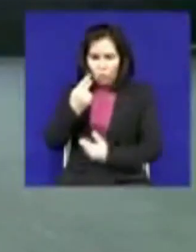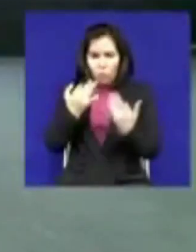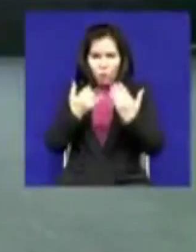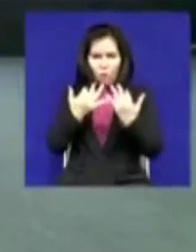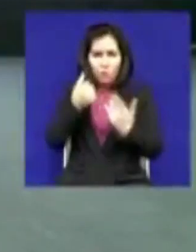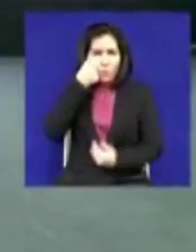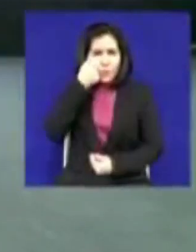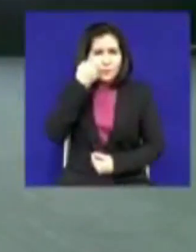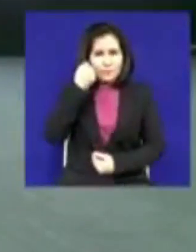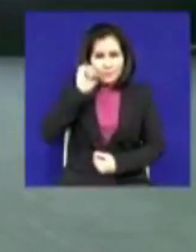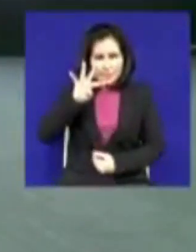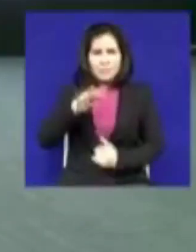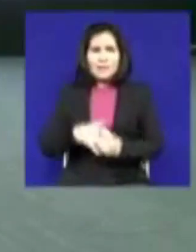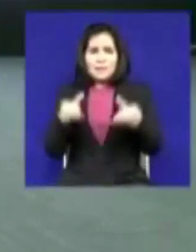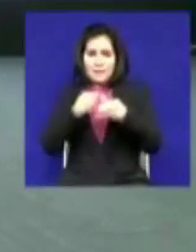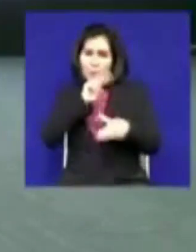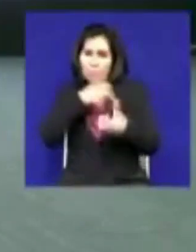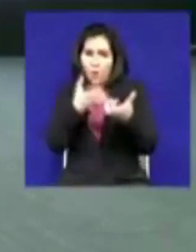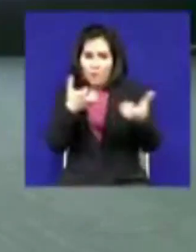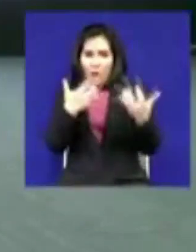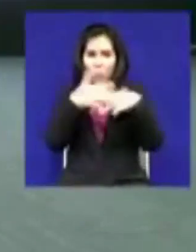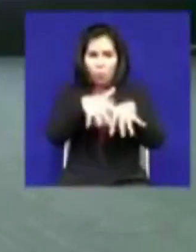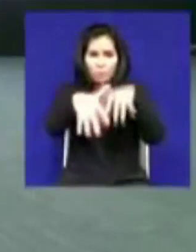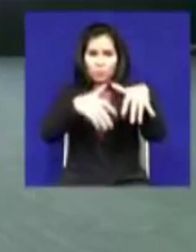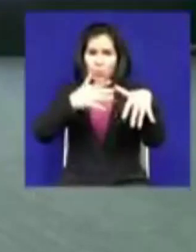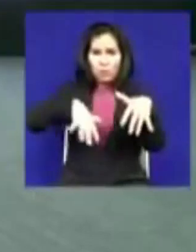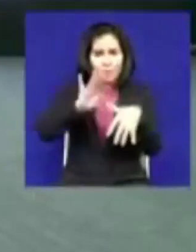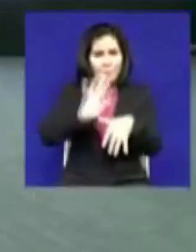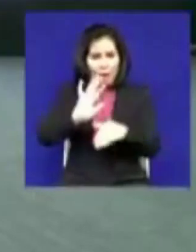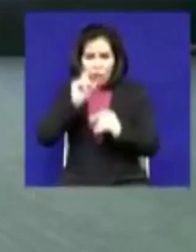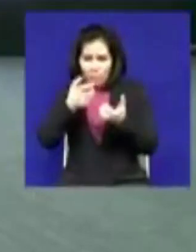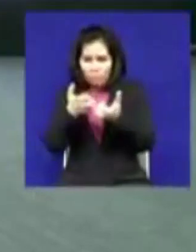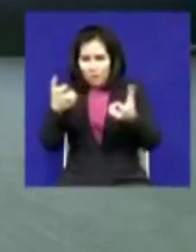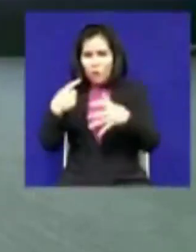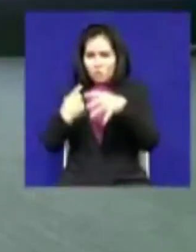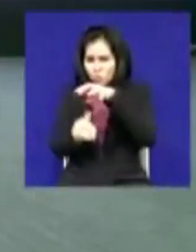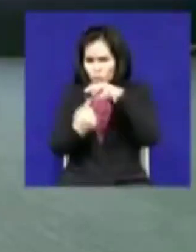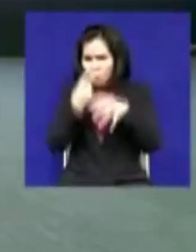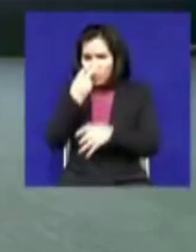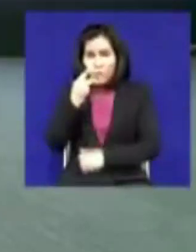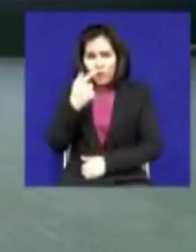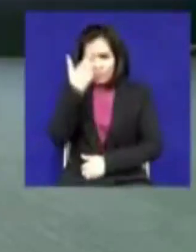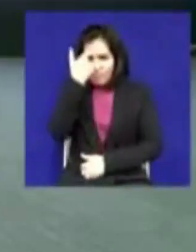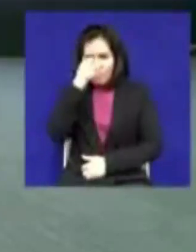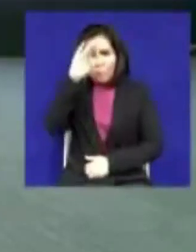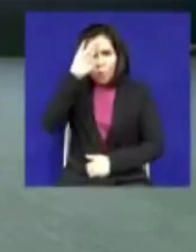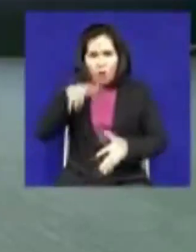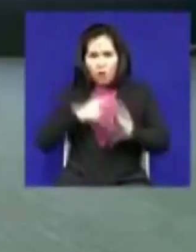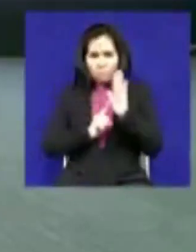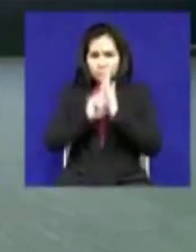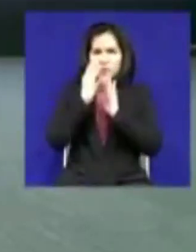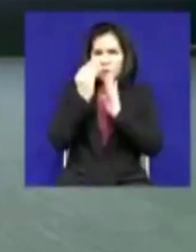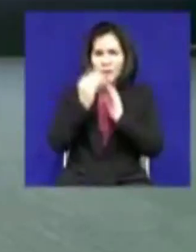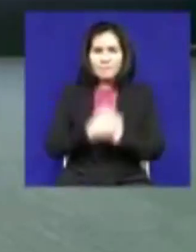แพทย์สาธารณสุขนี่ออกมานะครับโดยใช้ตัวตรวจจับในเรื่องของอาการไข้นะครับแล้วก็อาการแสด